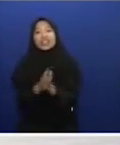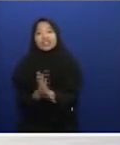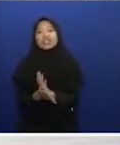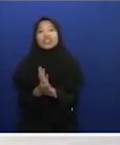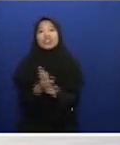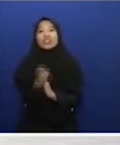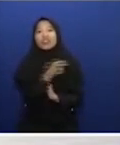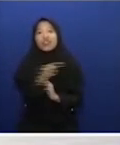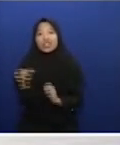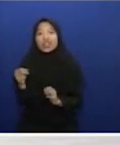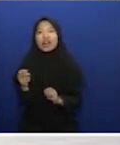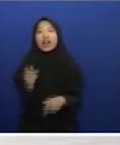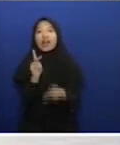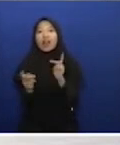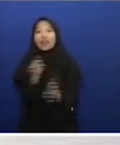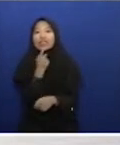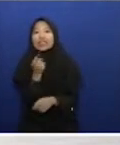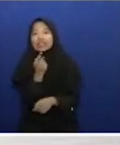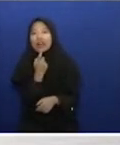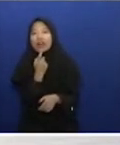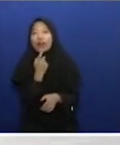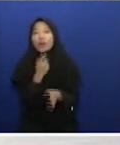konteks pertumbuhan ekonomi dunia.